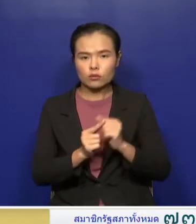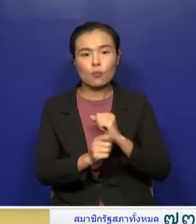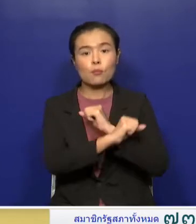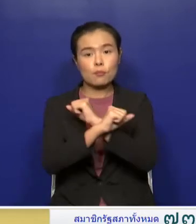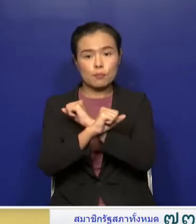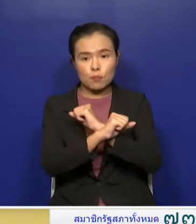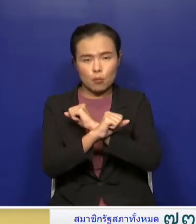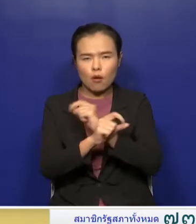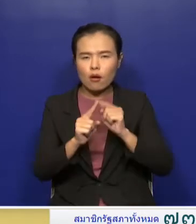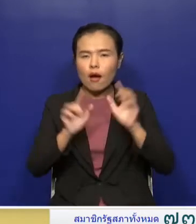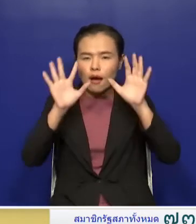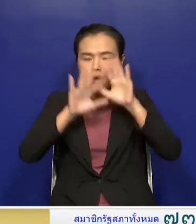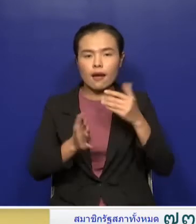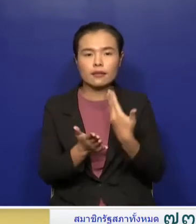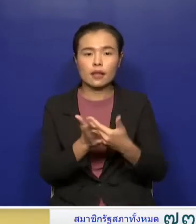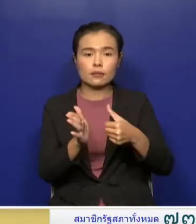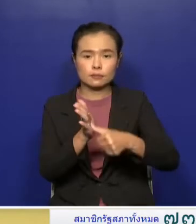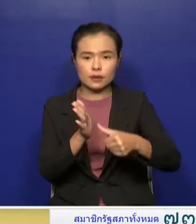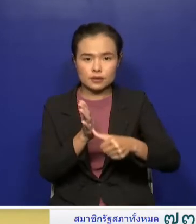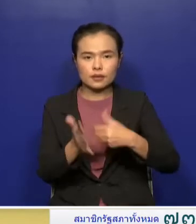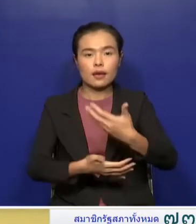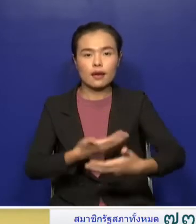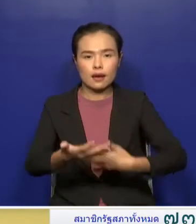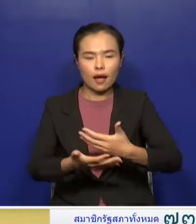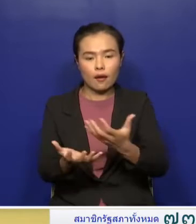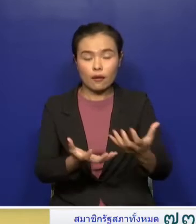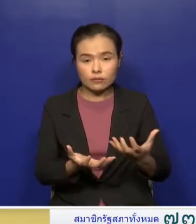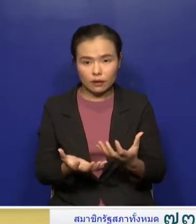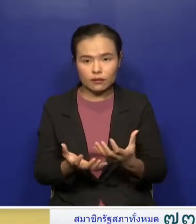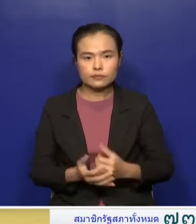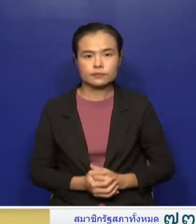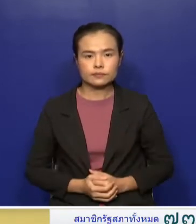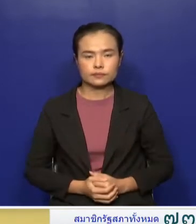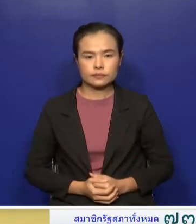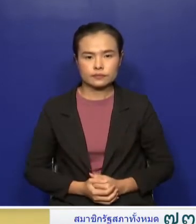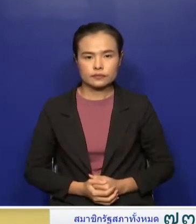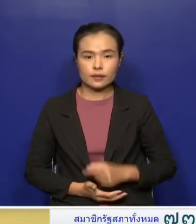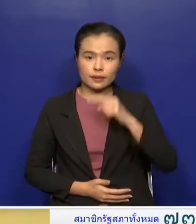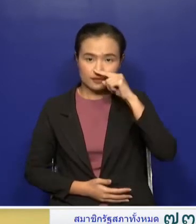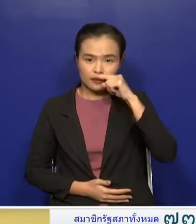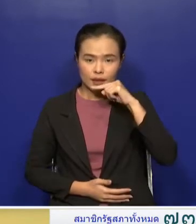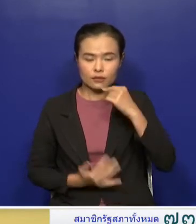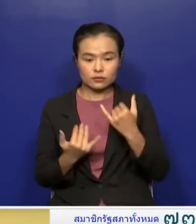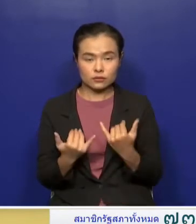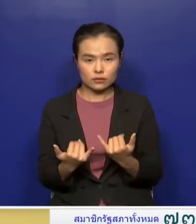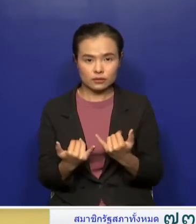ค้ายกับเรื่องของภาษีในเรื่องของการค้าสิ่ค้านะครับซึ่งประเทศไยขเราทกวันนี้ผม